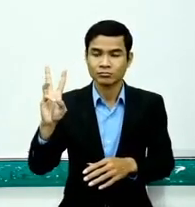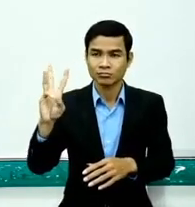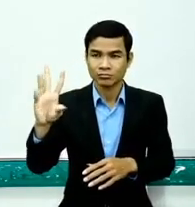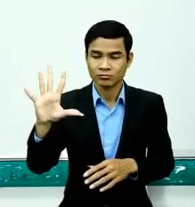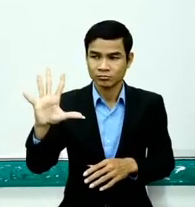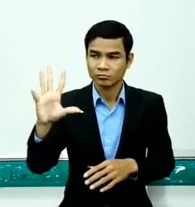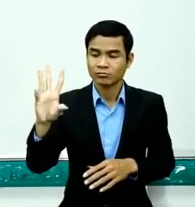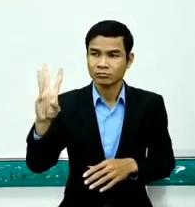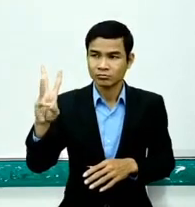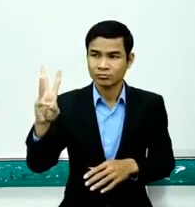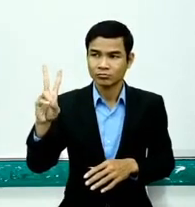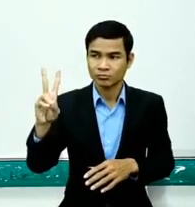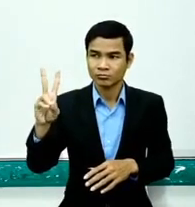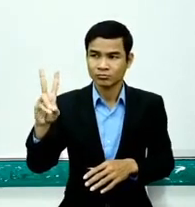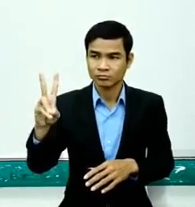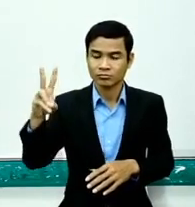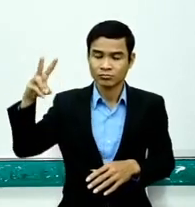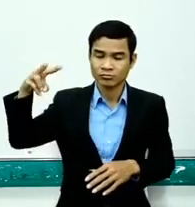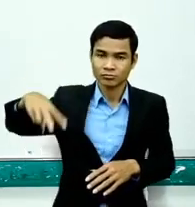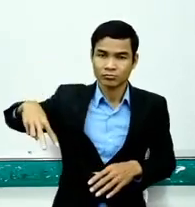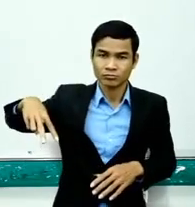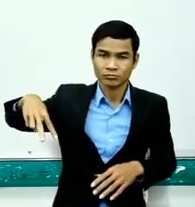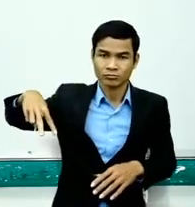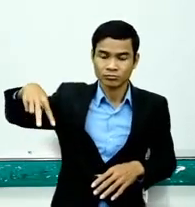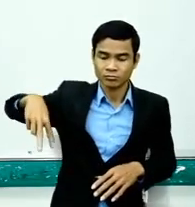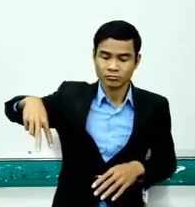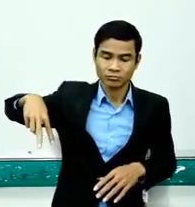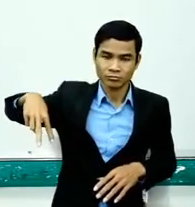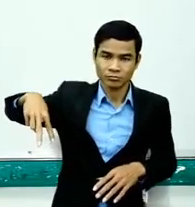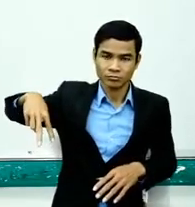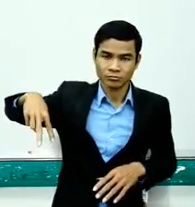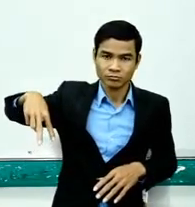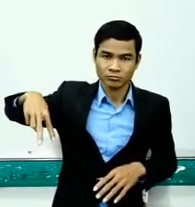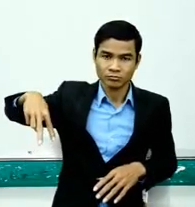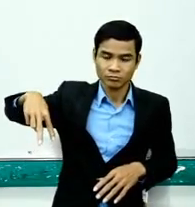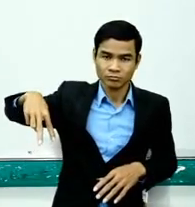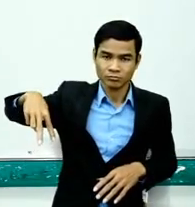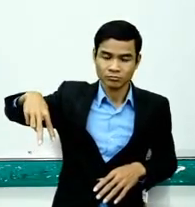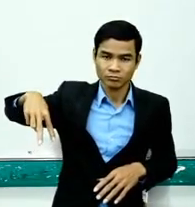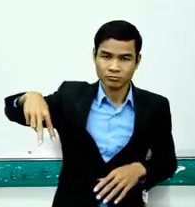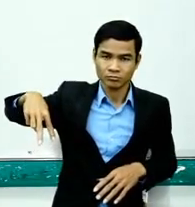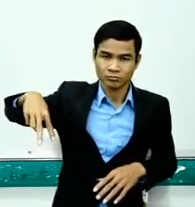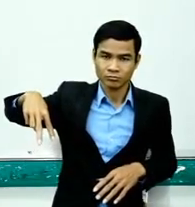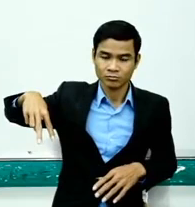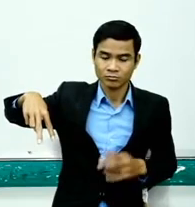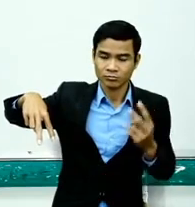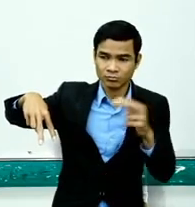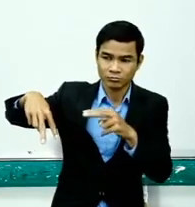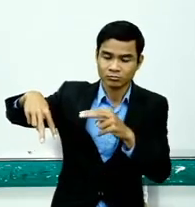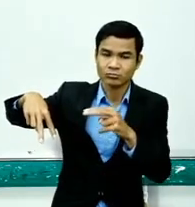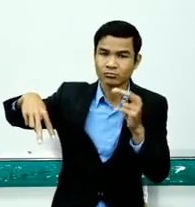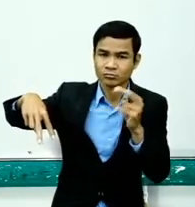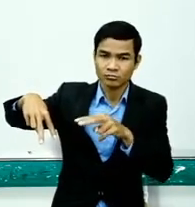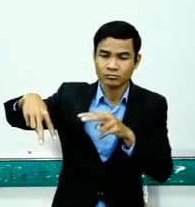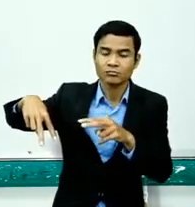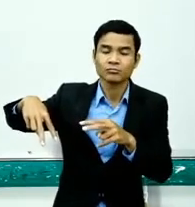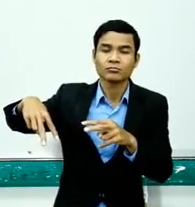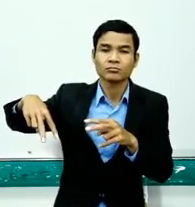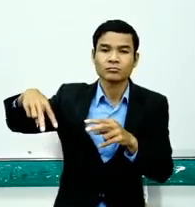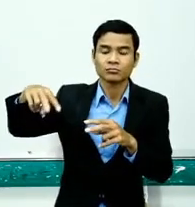និងដៃកណ្ដាលចាសំយងចុះទៅក្រោមហើយរលាស់ចាចុះក្រោមចាកូនមើលម្ដងទៀតគឺអ្នកគ្រូ